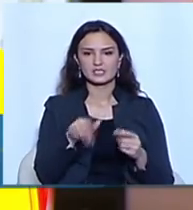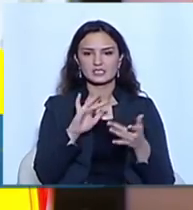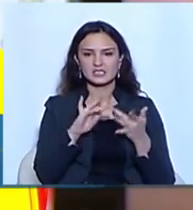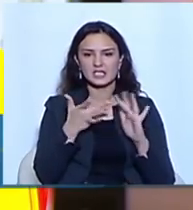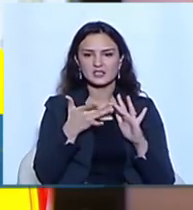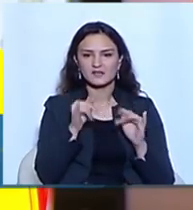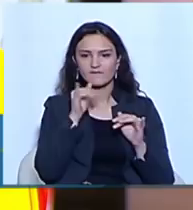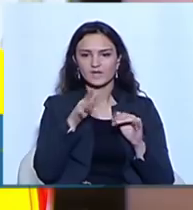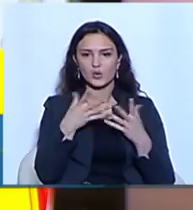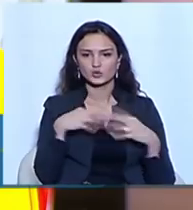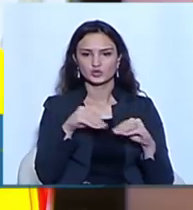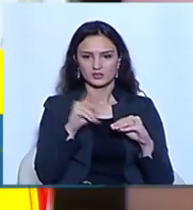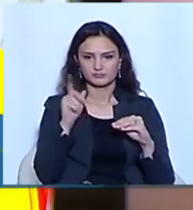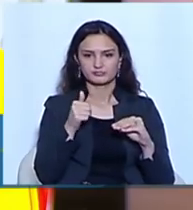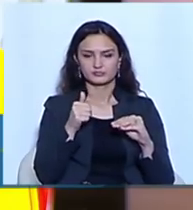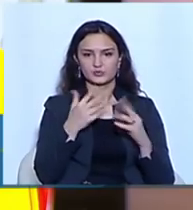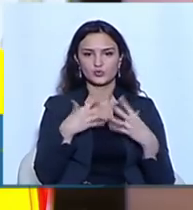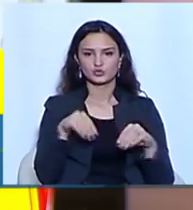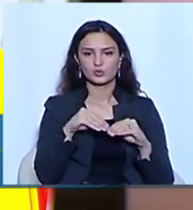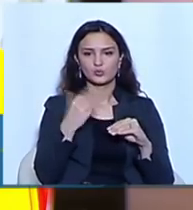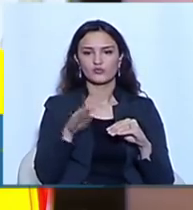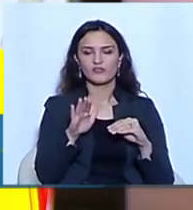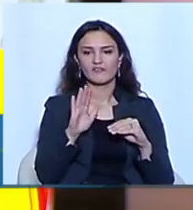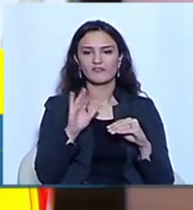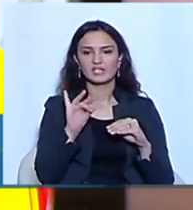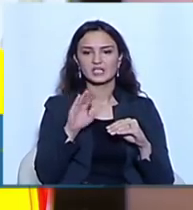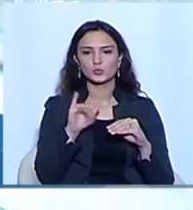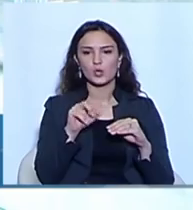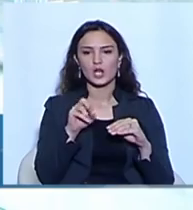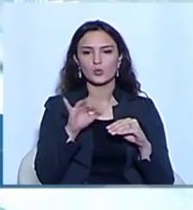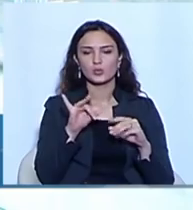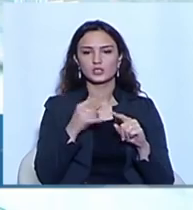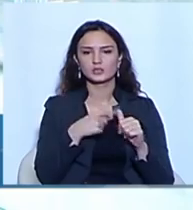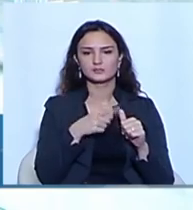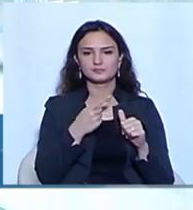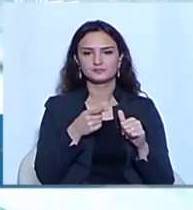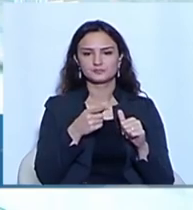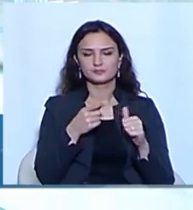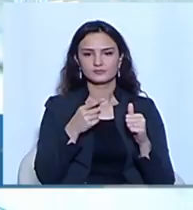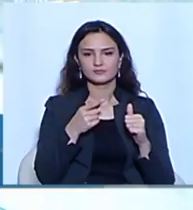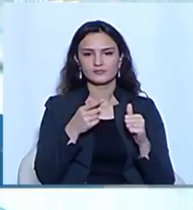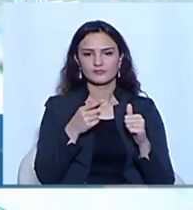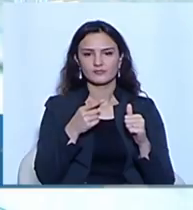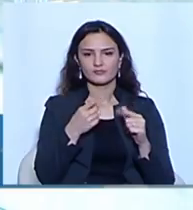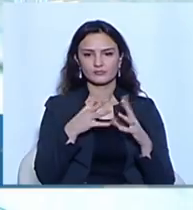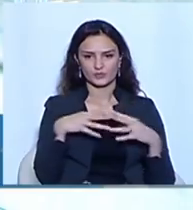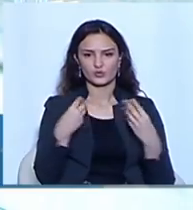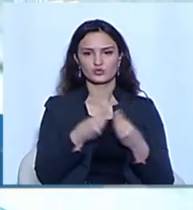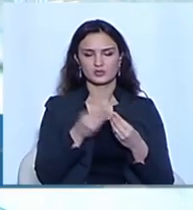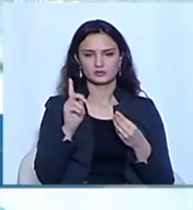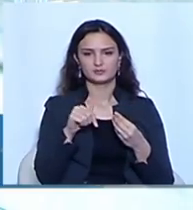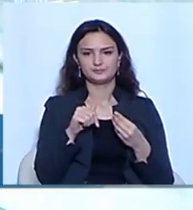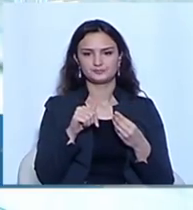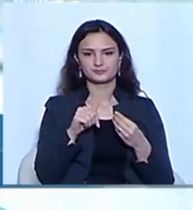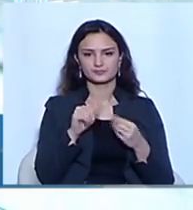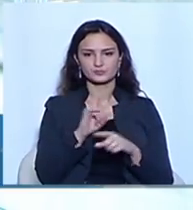ვირტუალურად იქცა ოჯახიც. ოჯახი გახდა ვირტუალური. ისევე პირობითობა ერთგვარ არის, ხო? კი, ვირტუალურია ოჯახიც